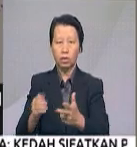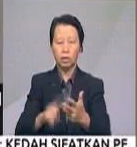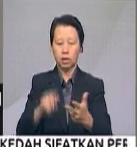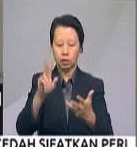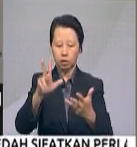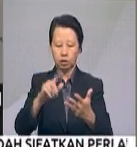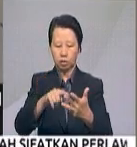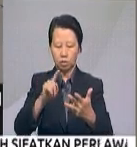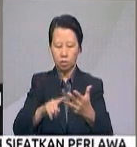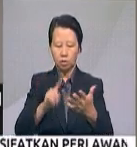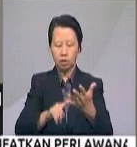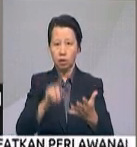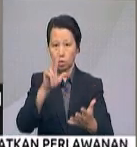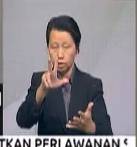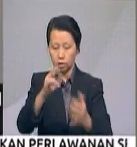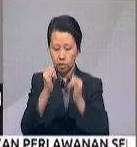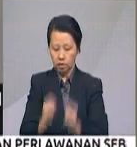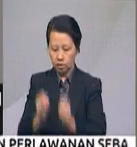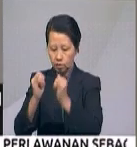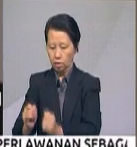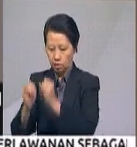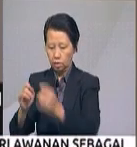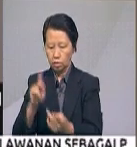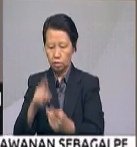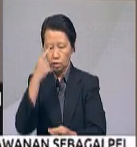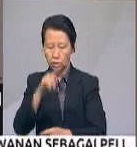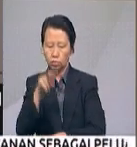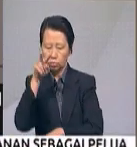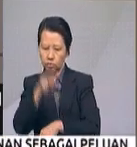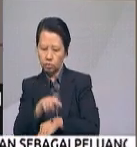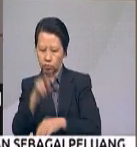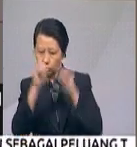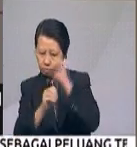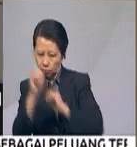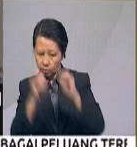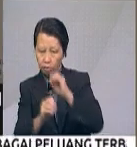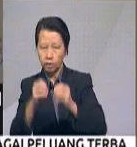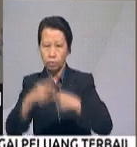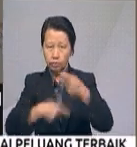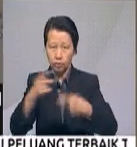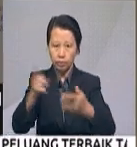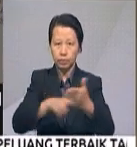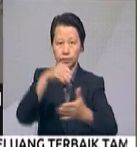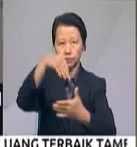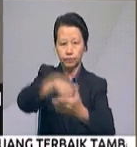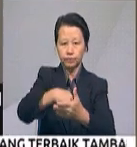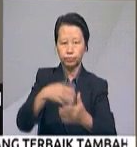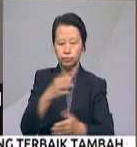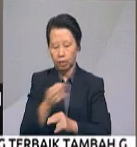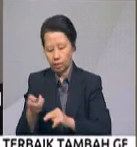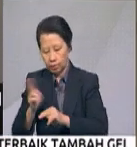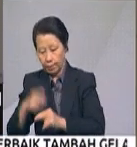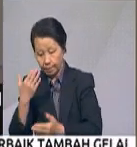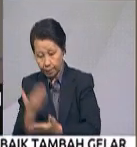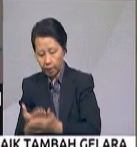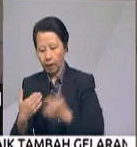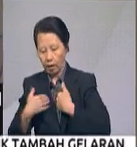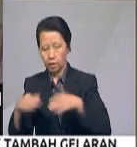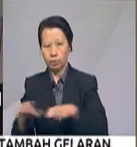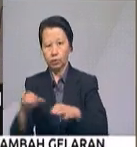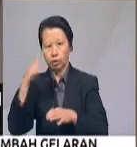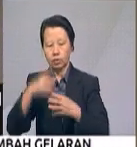3 individu berkelayakan untuk memantau proses pilihan raya. Selain itu, beberapa penambahbaikan juga dilakukan